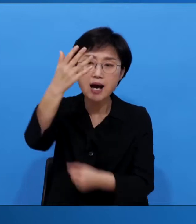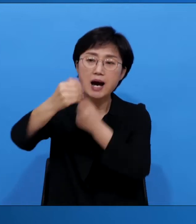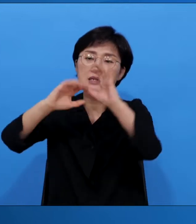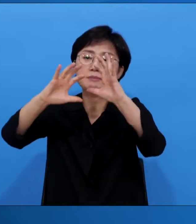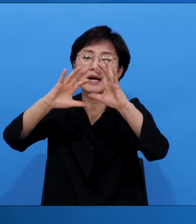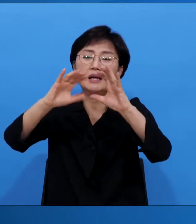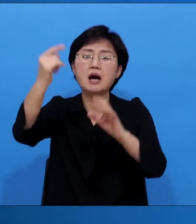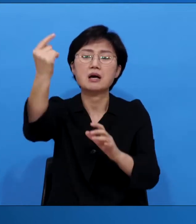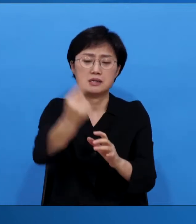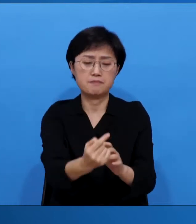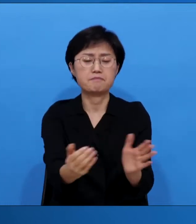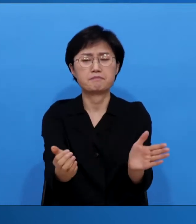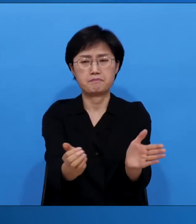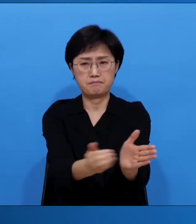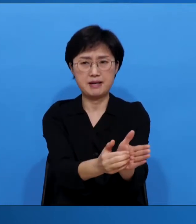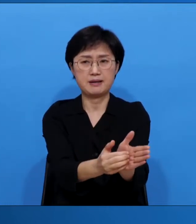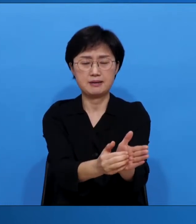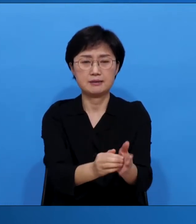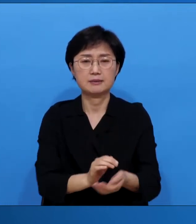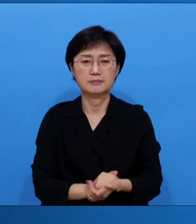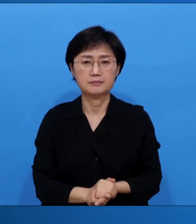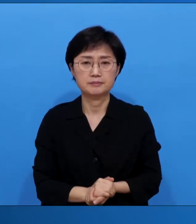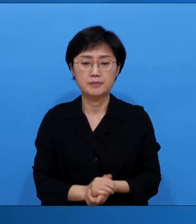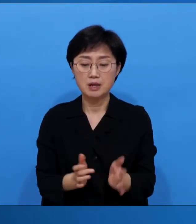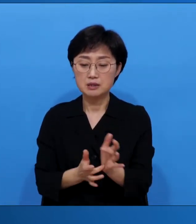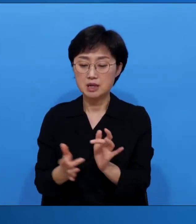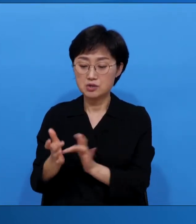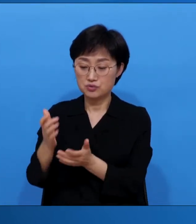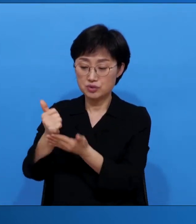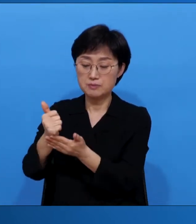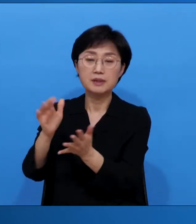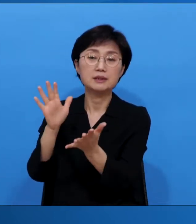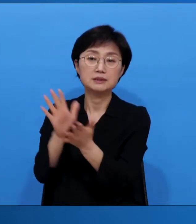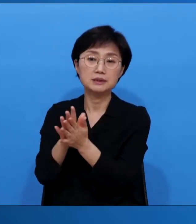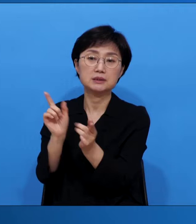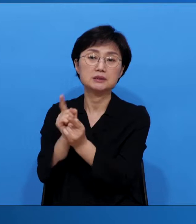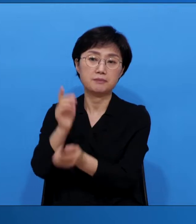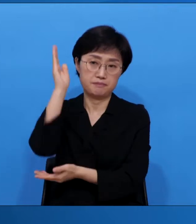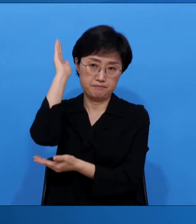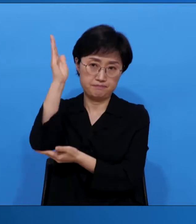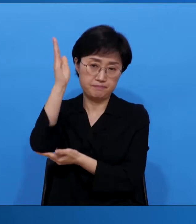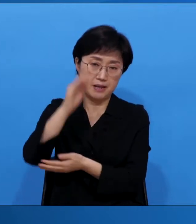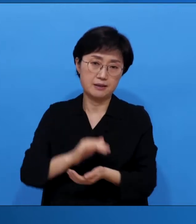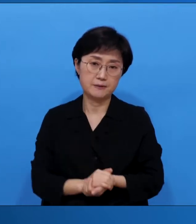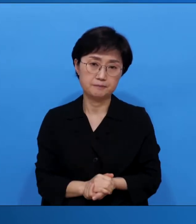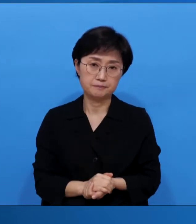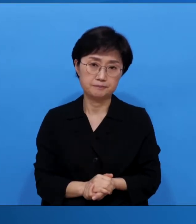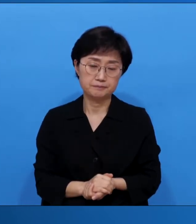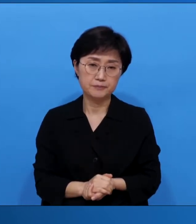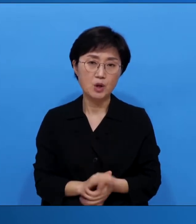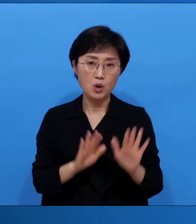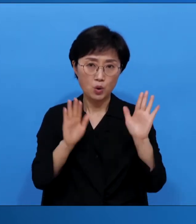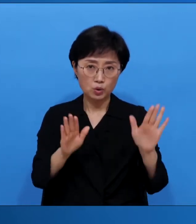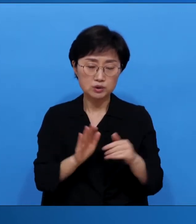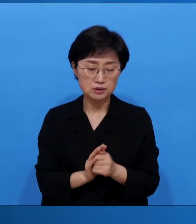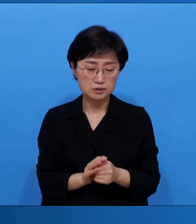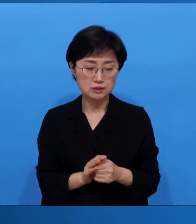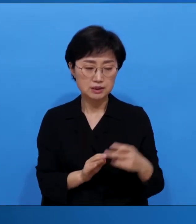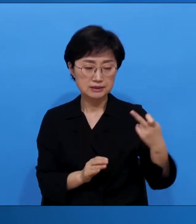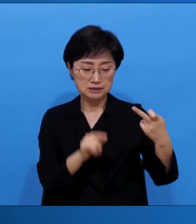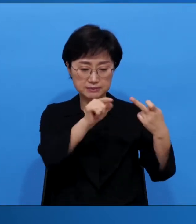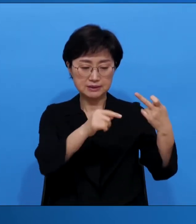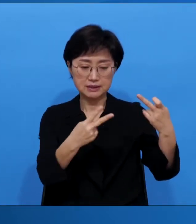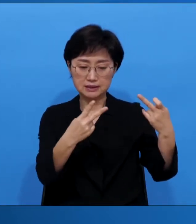the kingdom of God has come upon you. 예수님이 말씀하셨어요. And that's what Jesus says. 그래서 29절 30절 쭉 읽어보면은